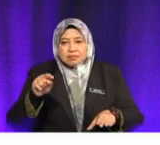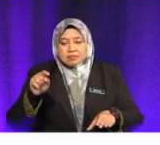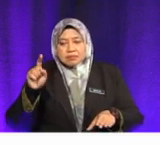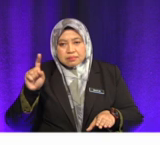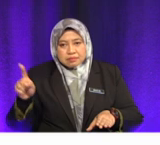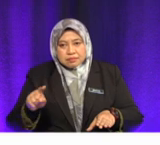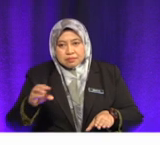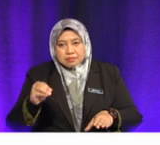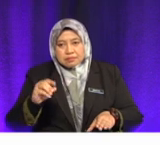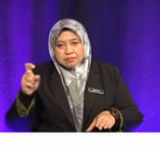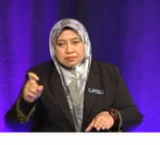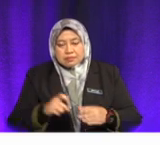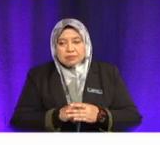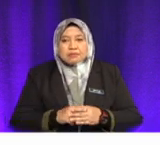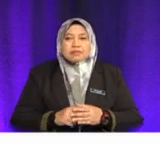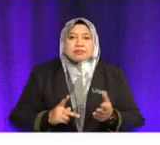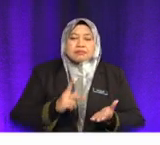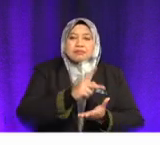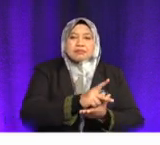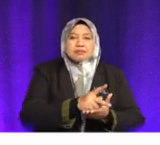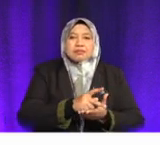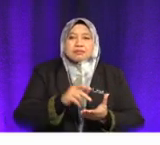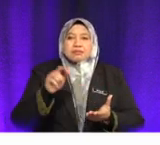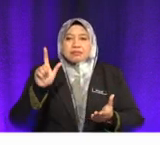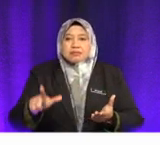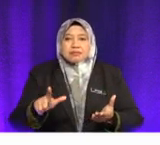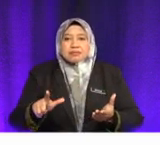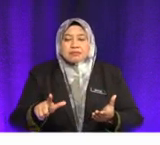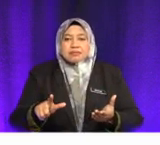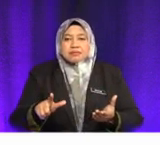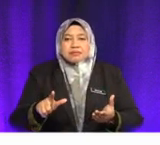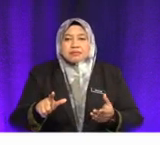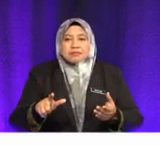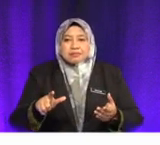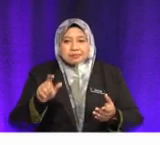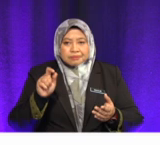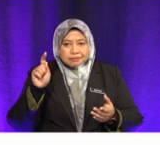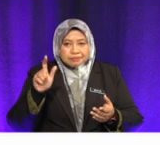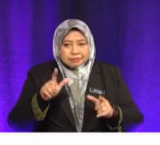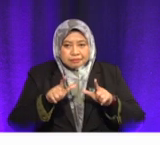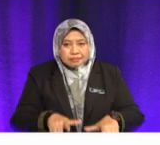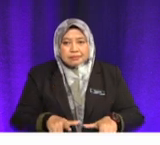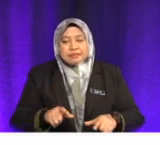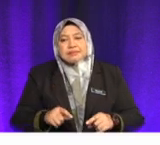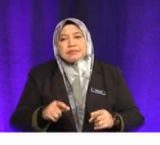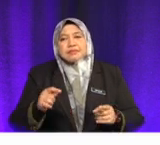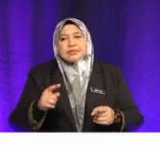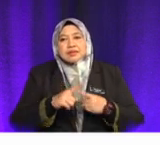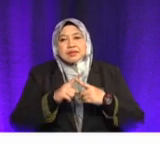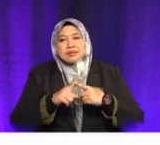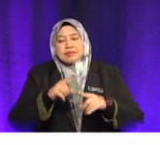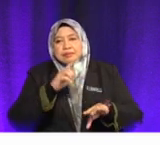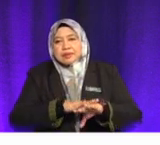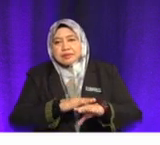seterusnya kita akan meletakkan simbol kedudukan bagi semua persilangan bagi loh sesuai dan lokasi Z Oke kita enggak mau coba